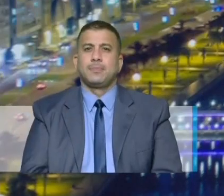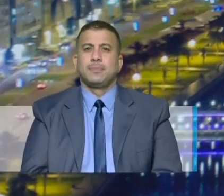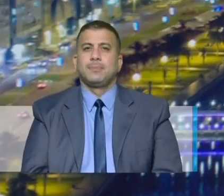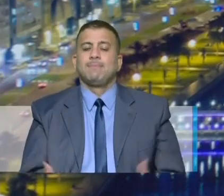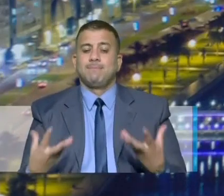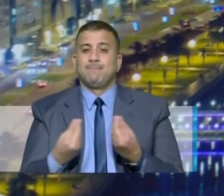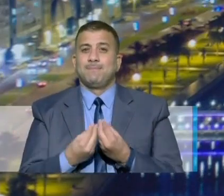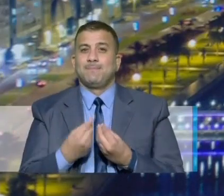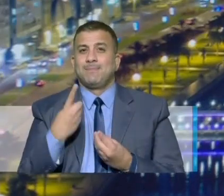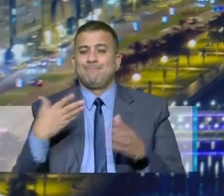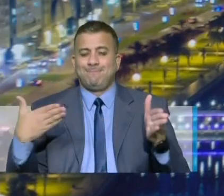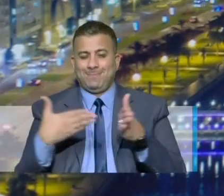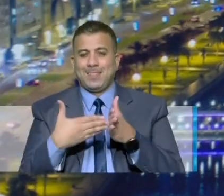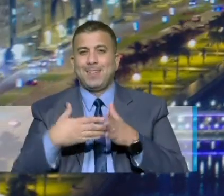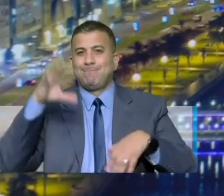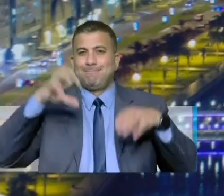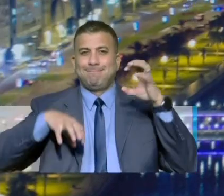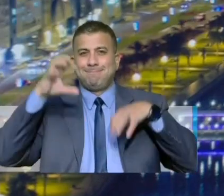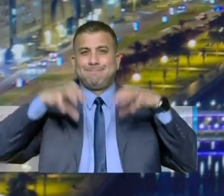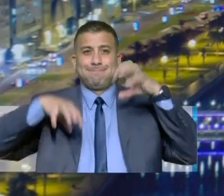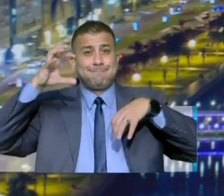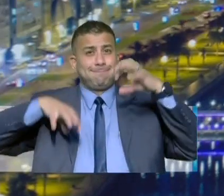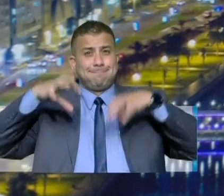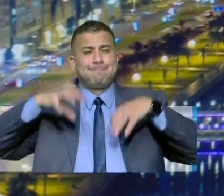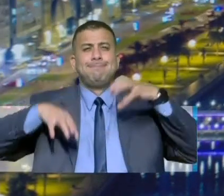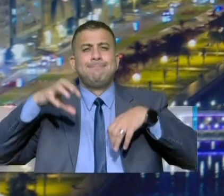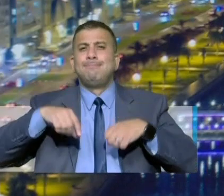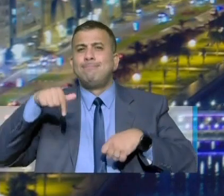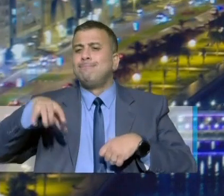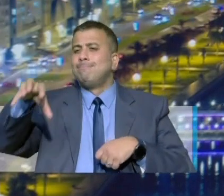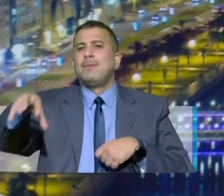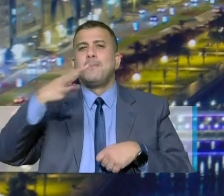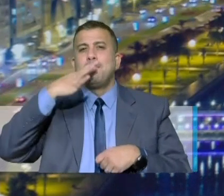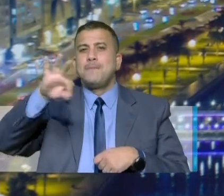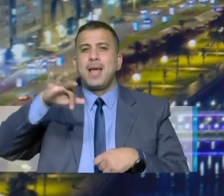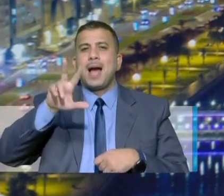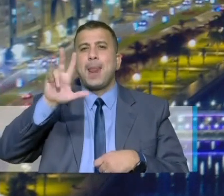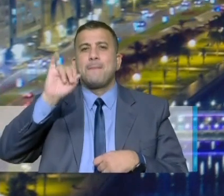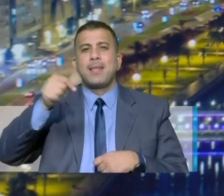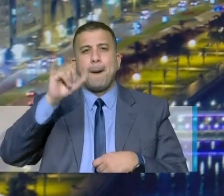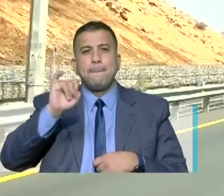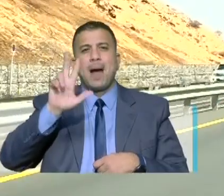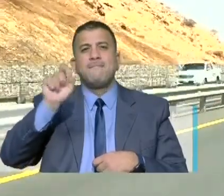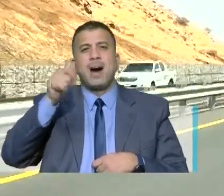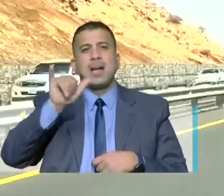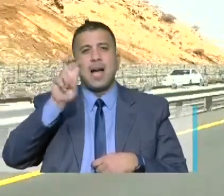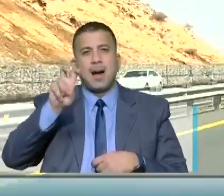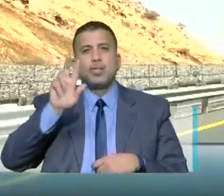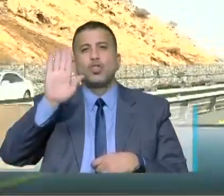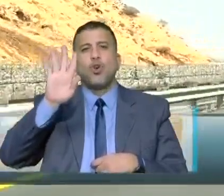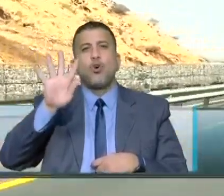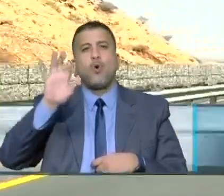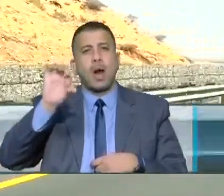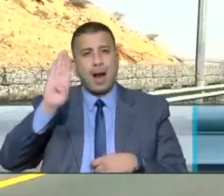ومع بشائر الخير نختتم نشرتنا حيث هطلت اليوم امطار على كل من مناطق مليحه والمدام والفا